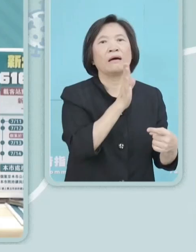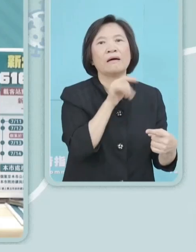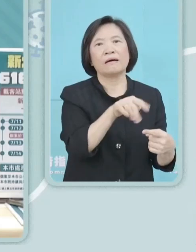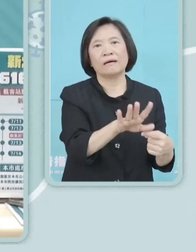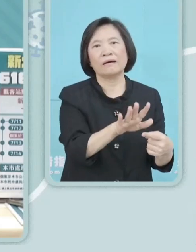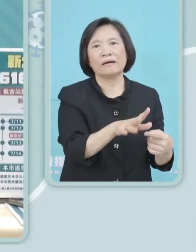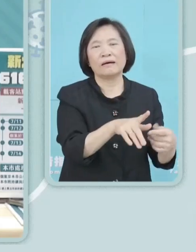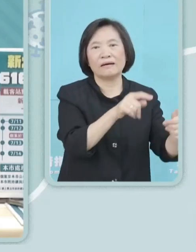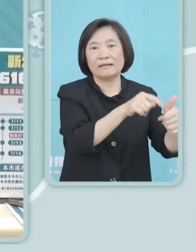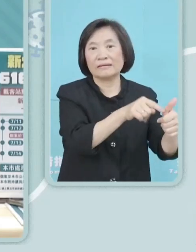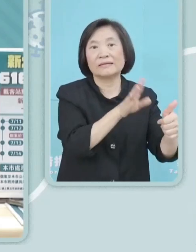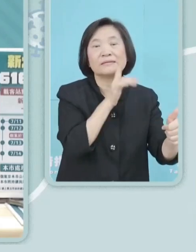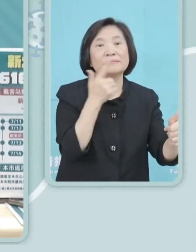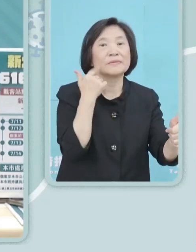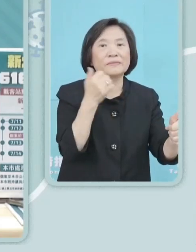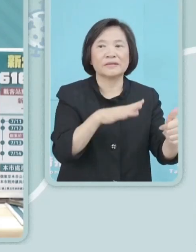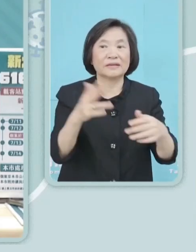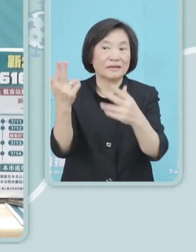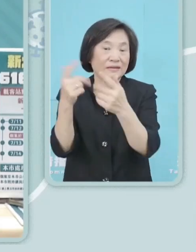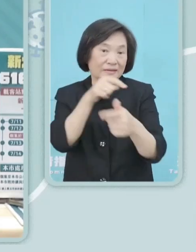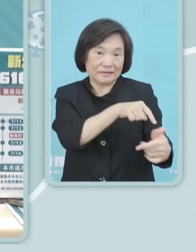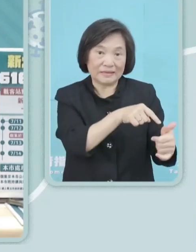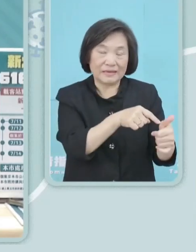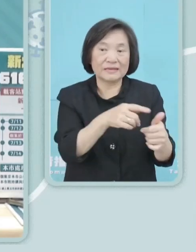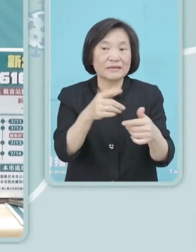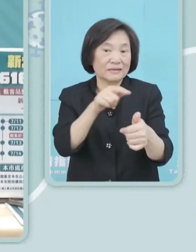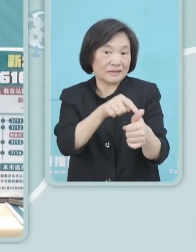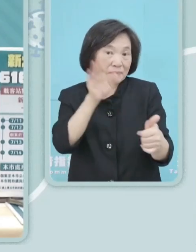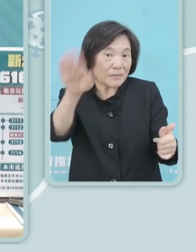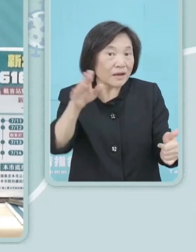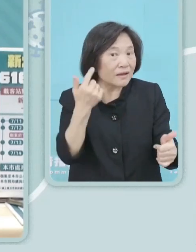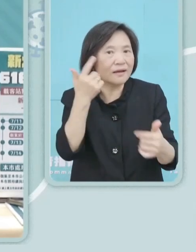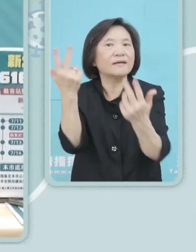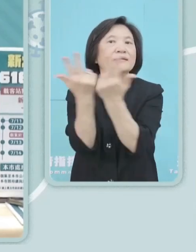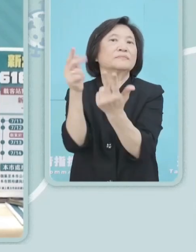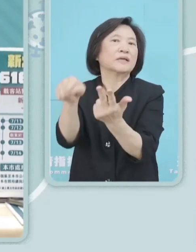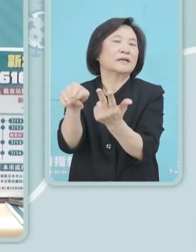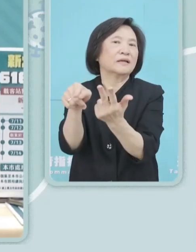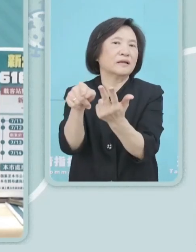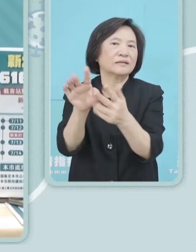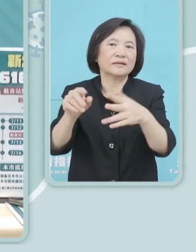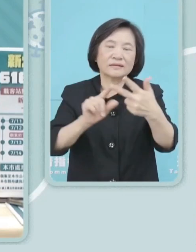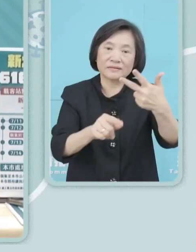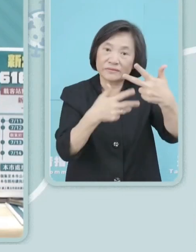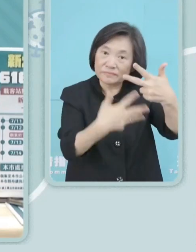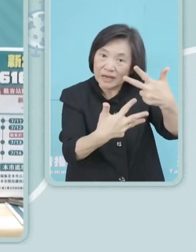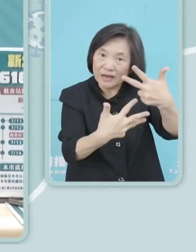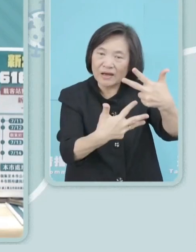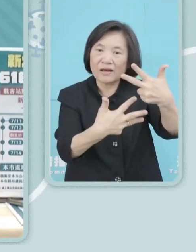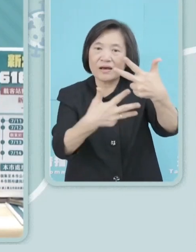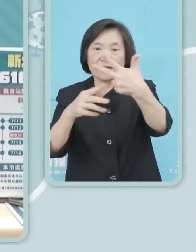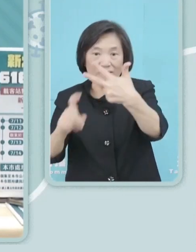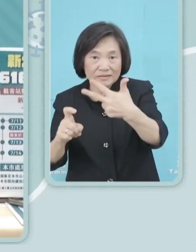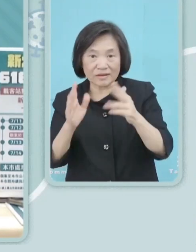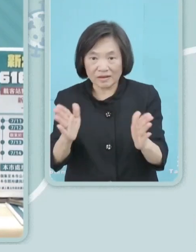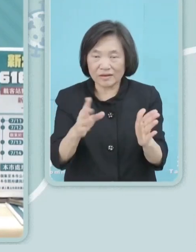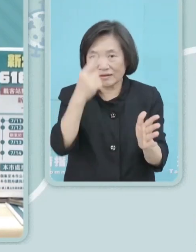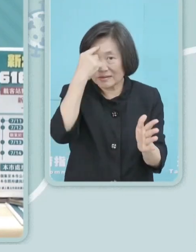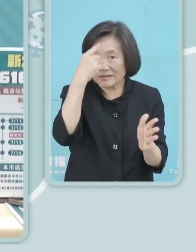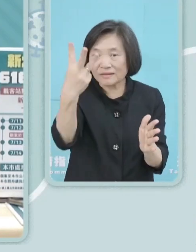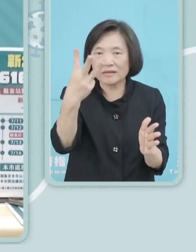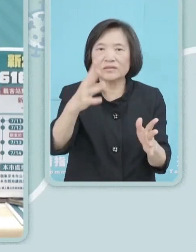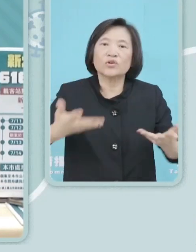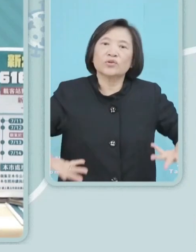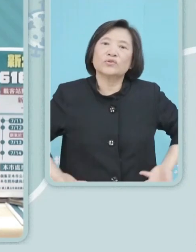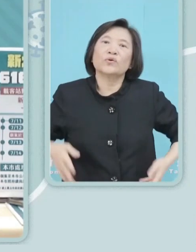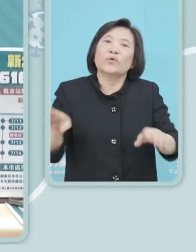那最重要的是新北市，他是属于新北市的个案，但是他在7月8号到7月10号他